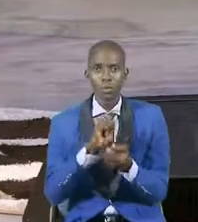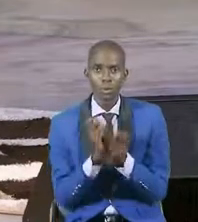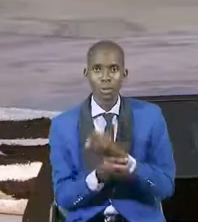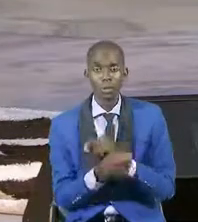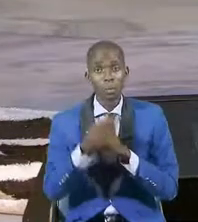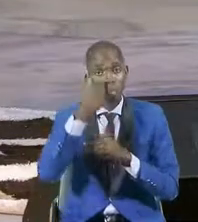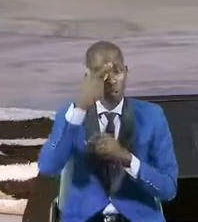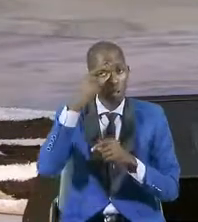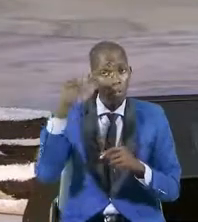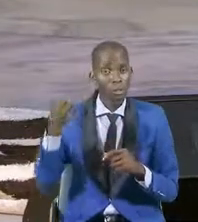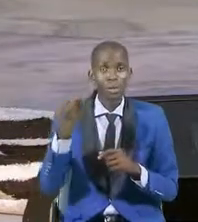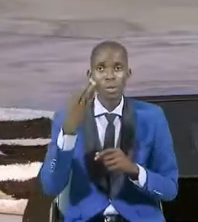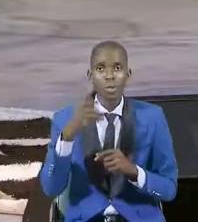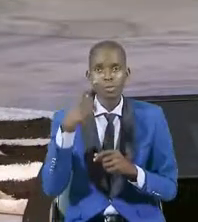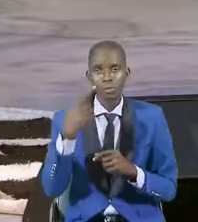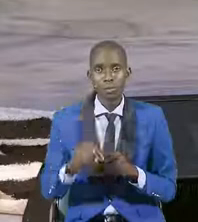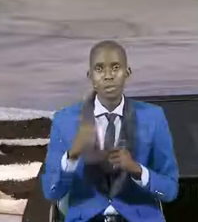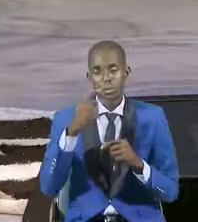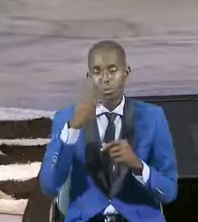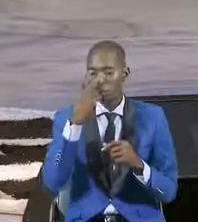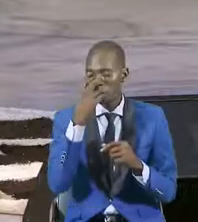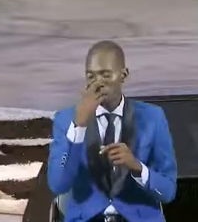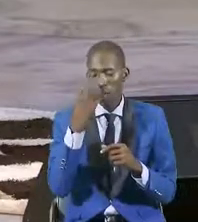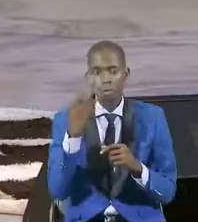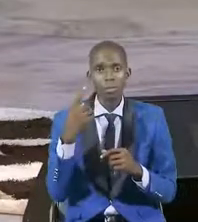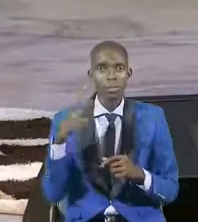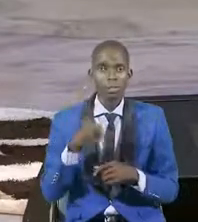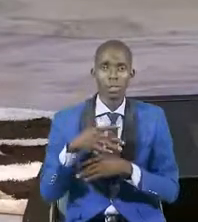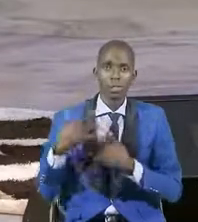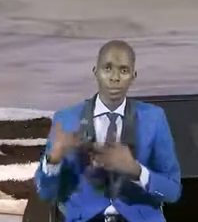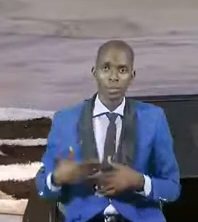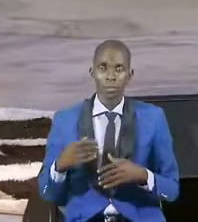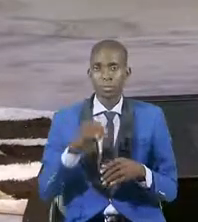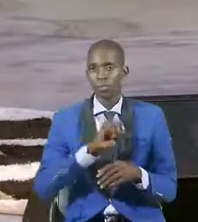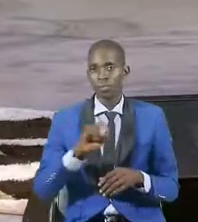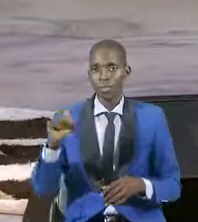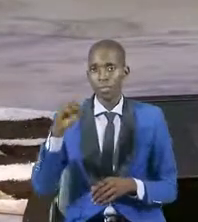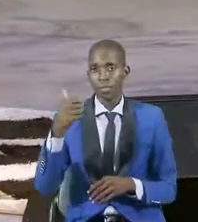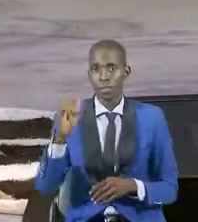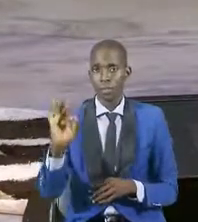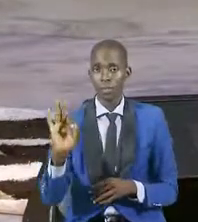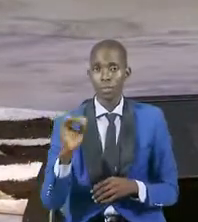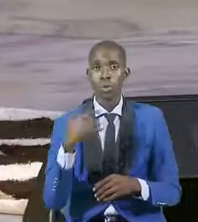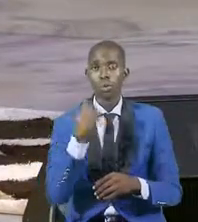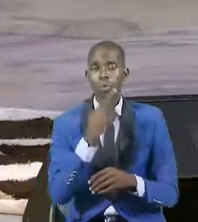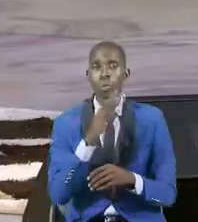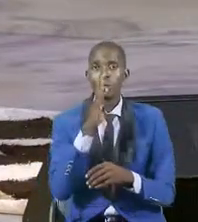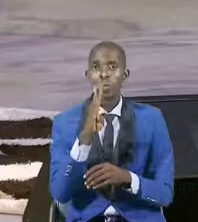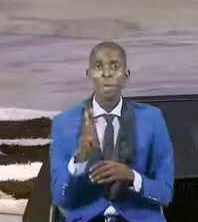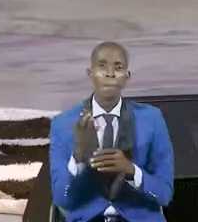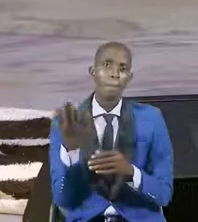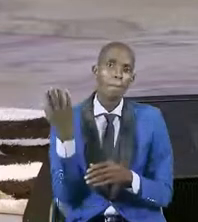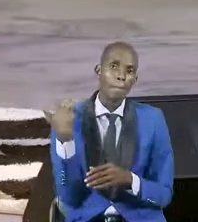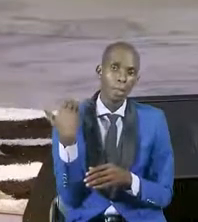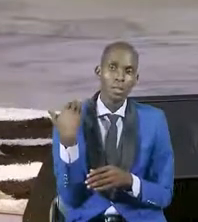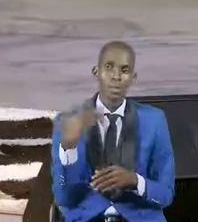changer à cause de l'ignorance qui est en eux, à cause de l'endurcissement de leur cœur. Et